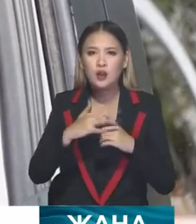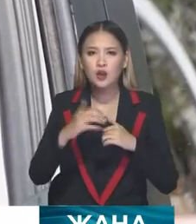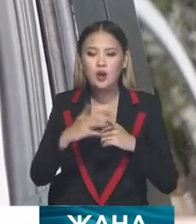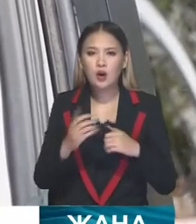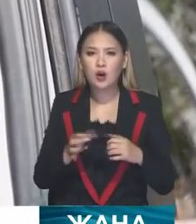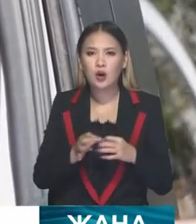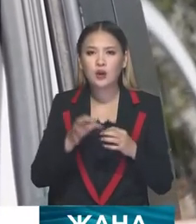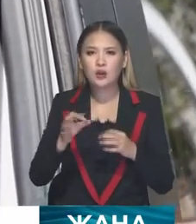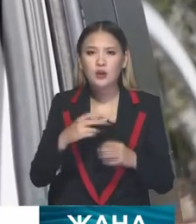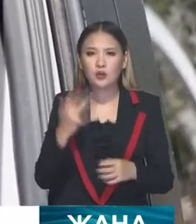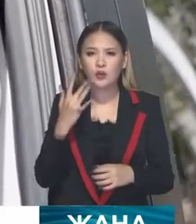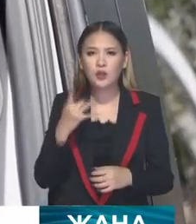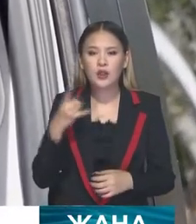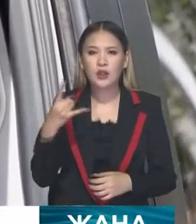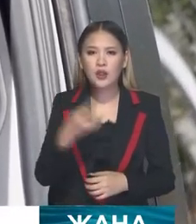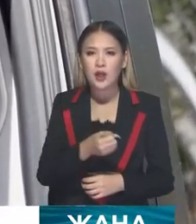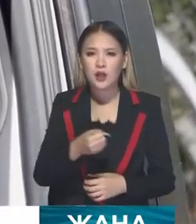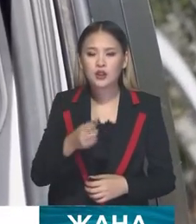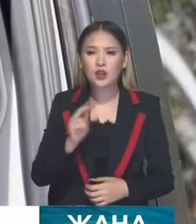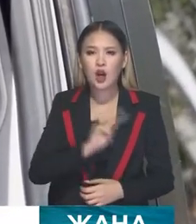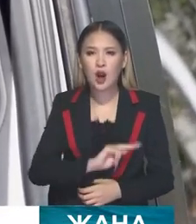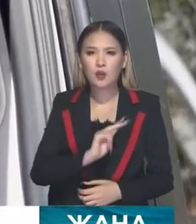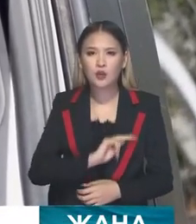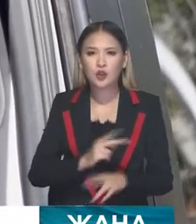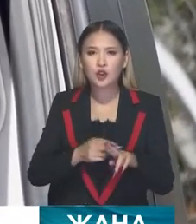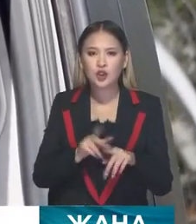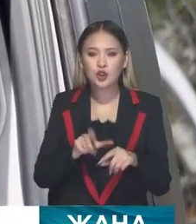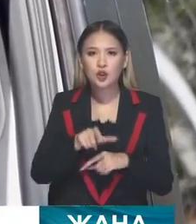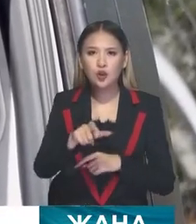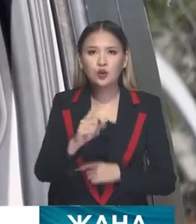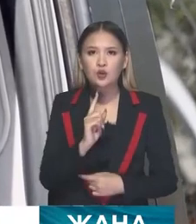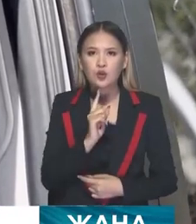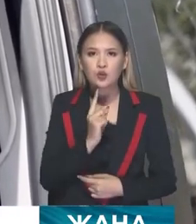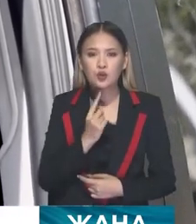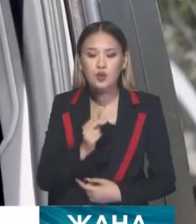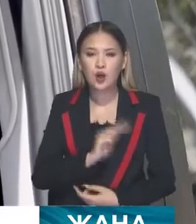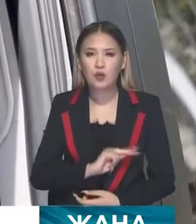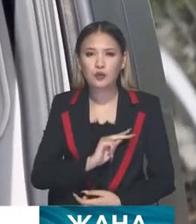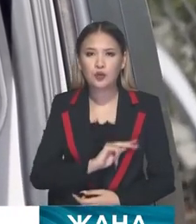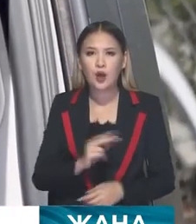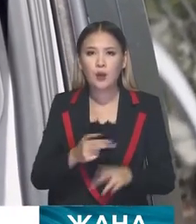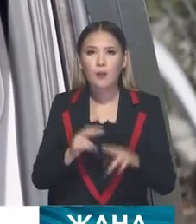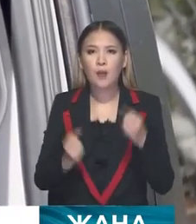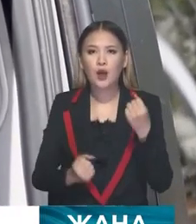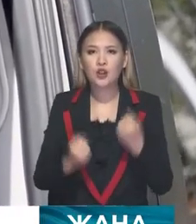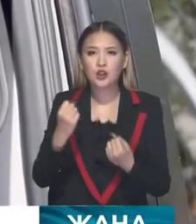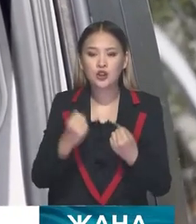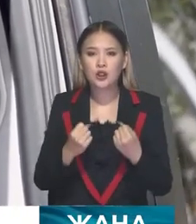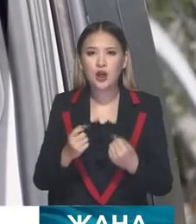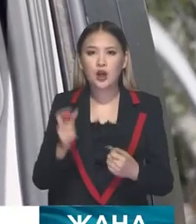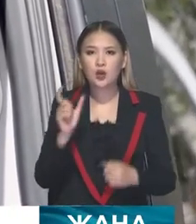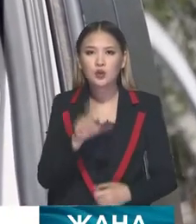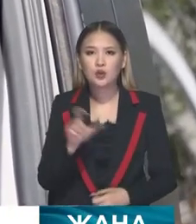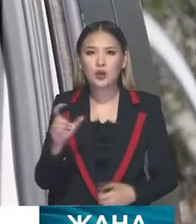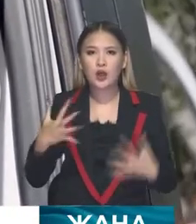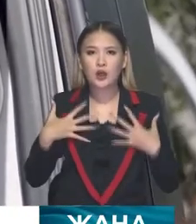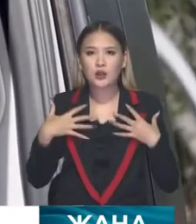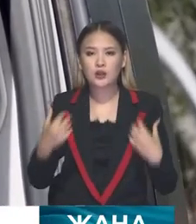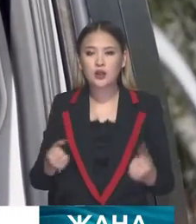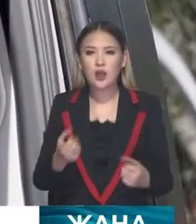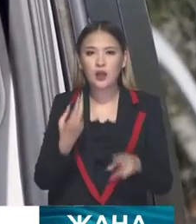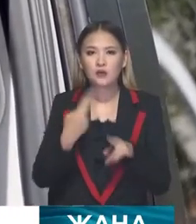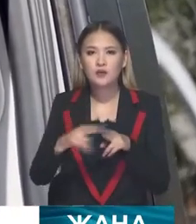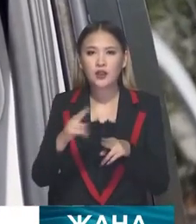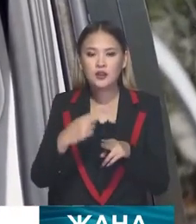қатынайым, яғни айтқанда таксовать етем. Ол ана жолмен жүрудің өзі мүмкін емес. Машинаға да адамның денсаулығына да зиян келеді.